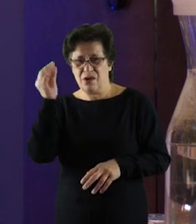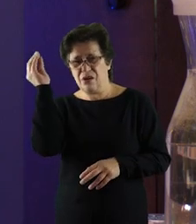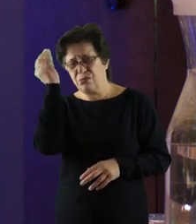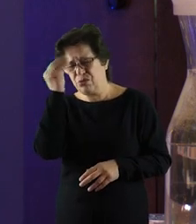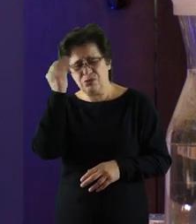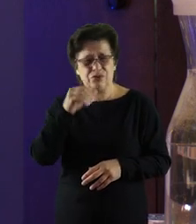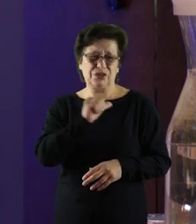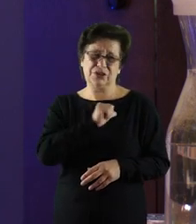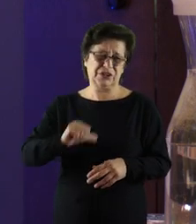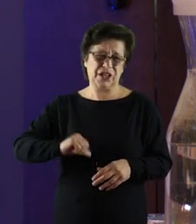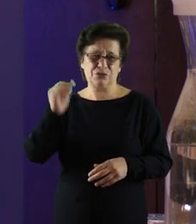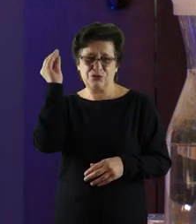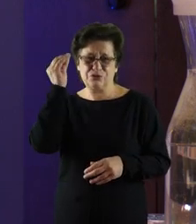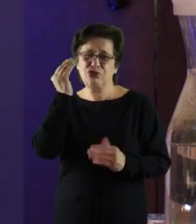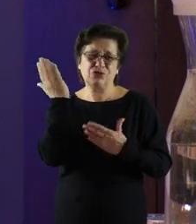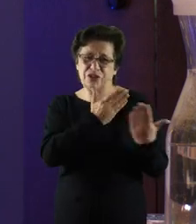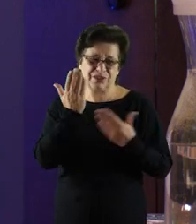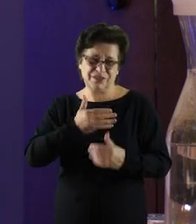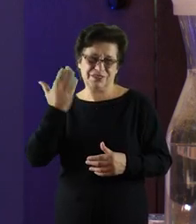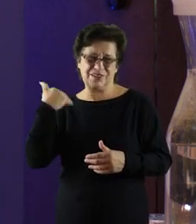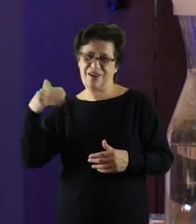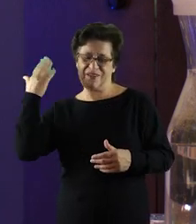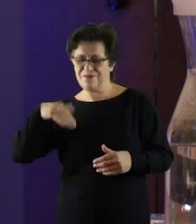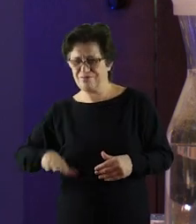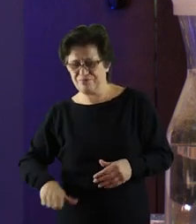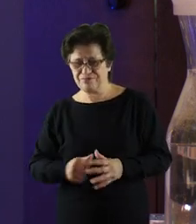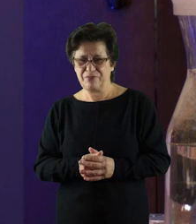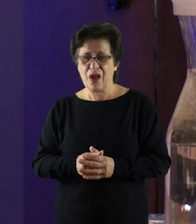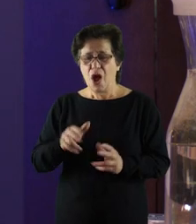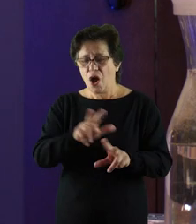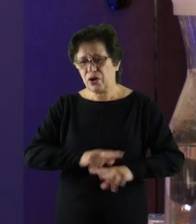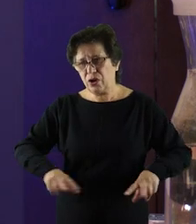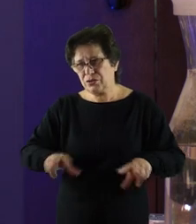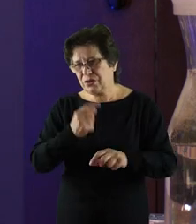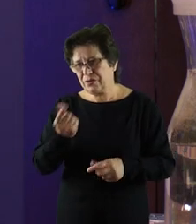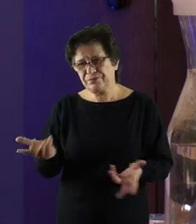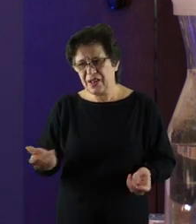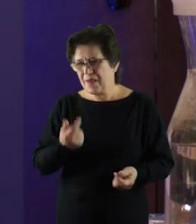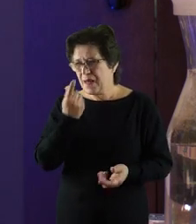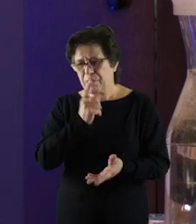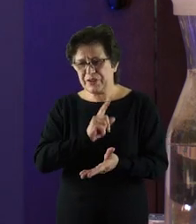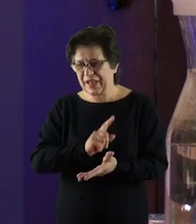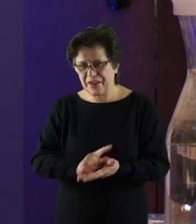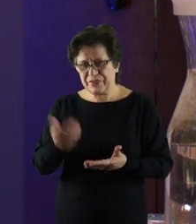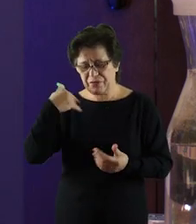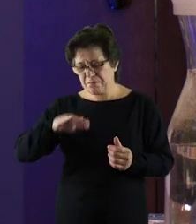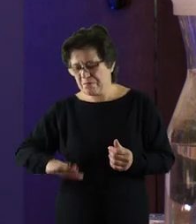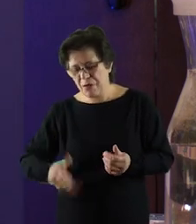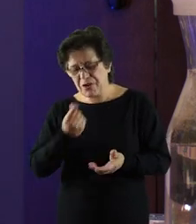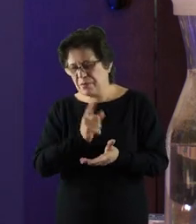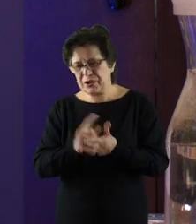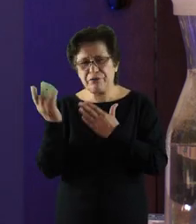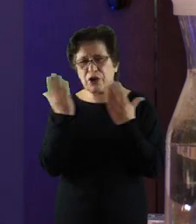Byłam takim tumanem, jeśli chodzi o czytanie i rodzina się załamała, że nie potrafię składać liter. Tymczasem ja nie czytałam, bo